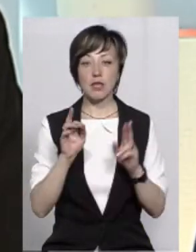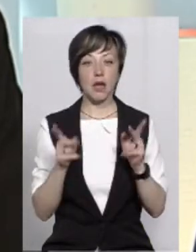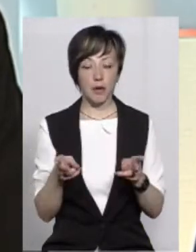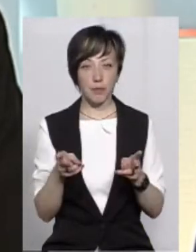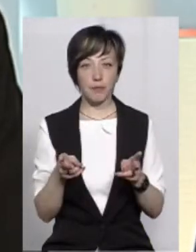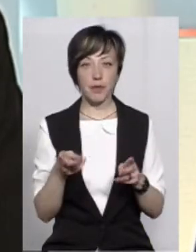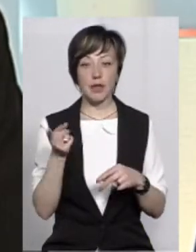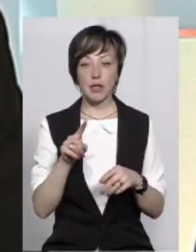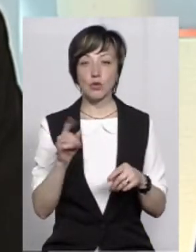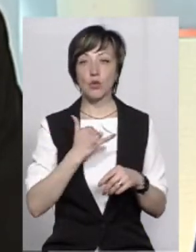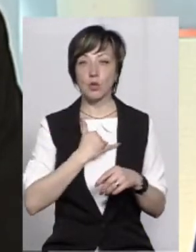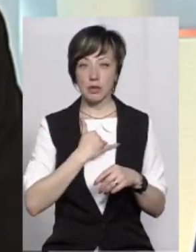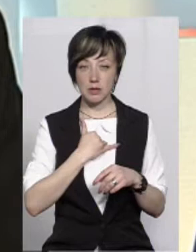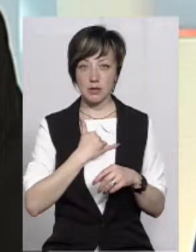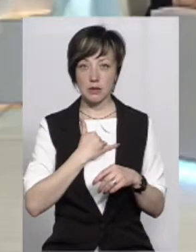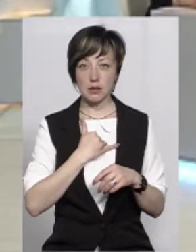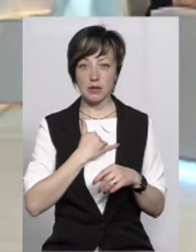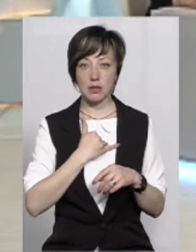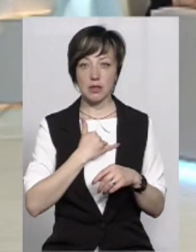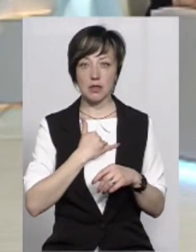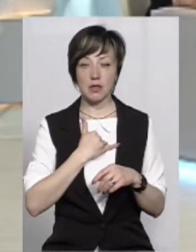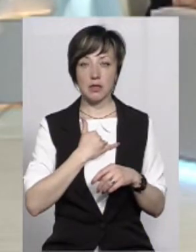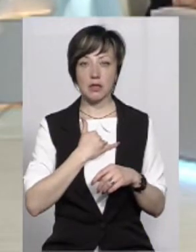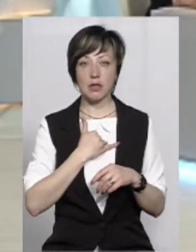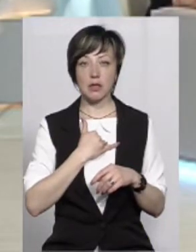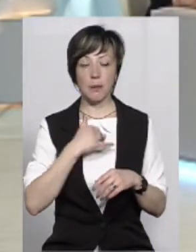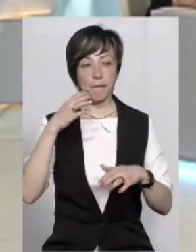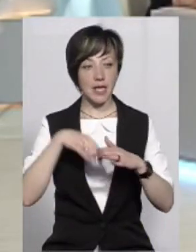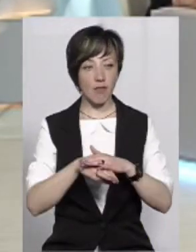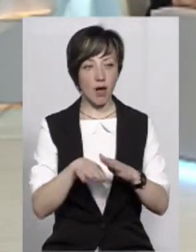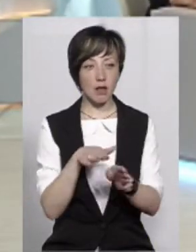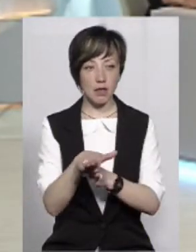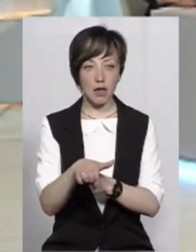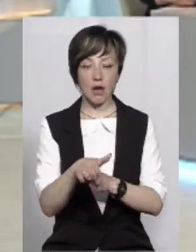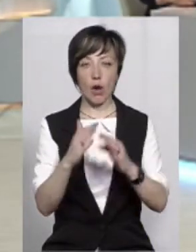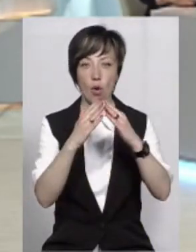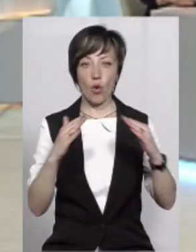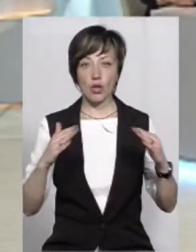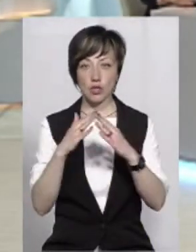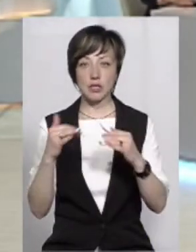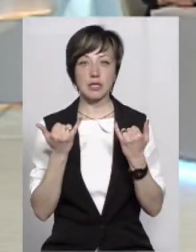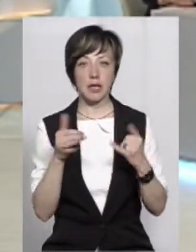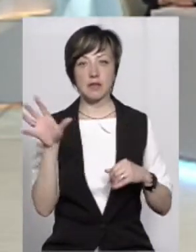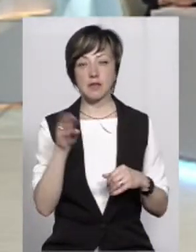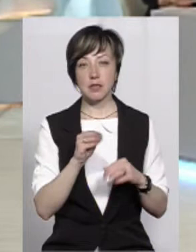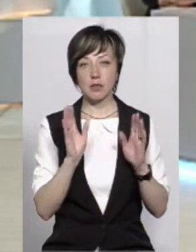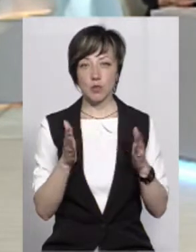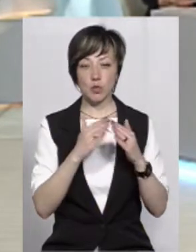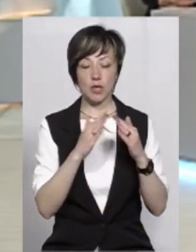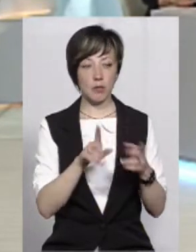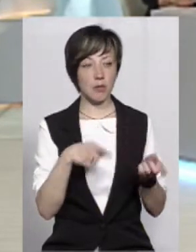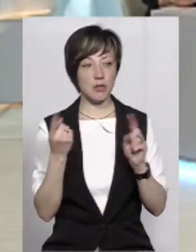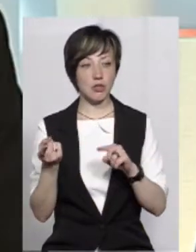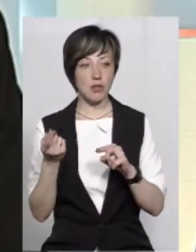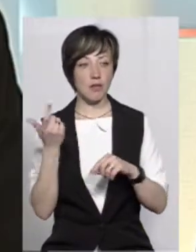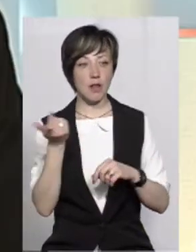що те, що в нас, от, я вже говорила за це, що забиті от підвали, забиті горища, то зараз оце всі будинки перейшли, воно